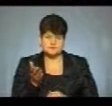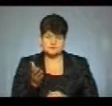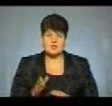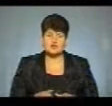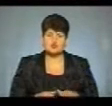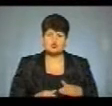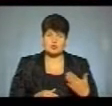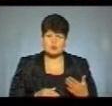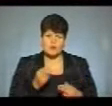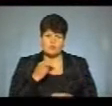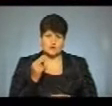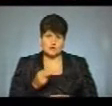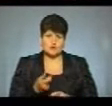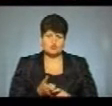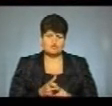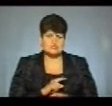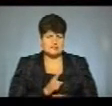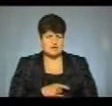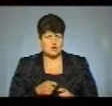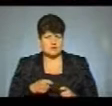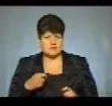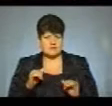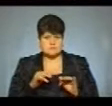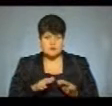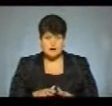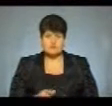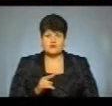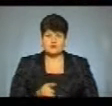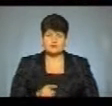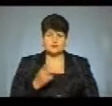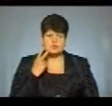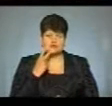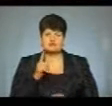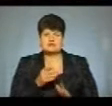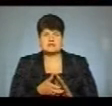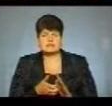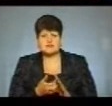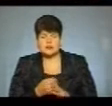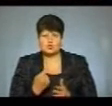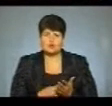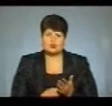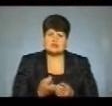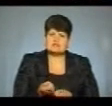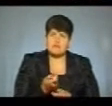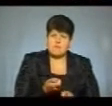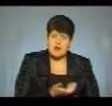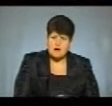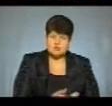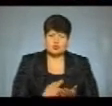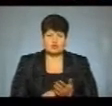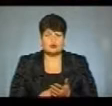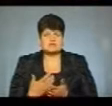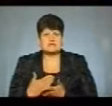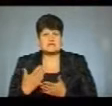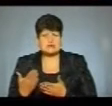Сторона обвинувачених досить сильно затягує справи, тому що їм без часу чогось бракує, то доказів мало, тому що і докази є вже,